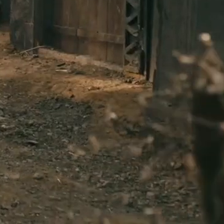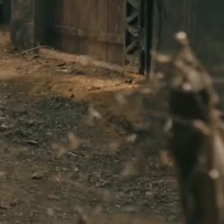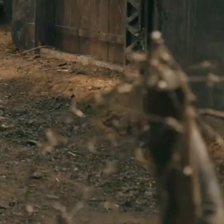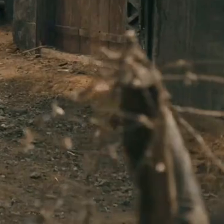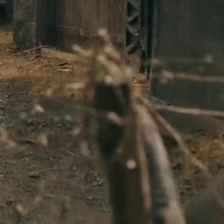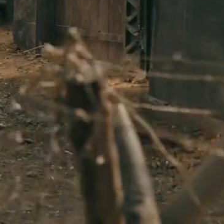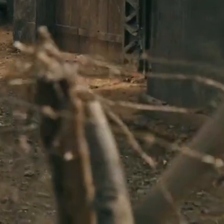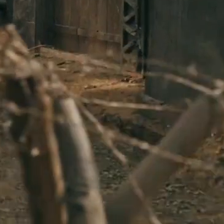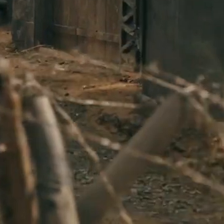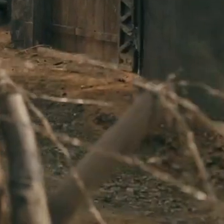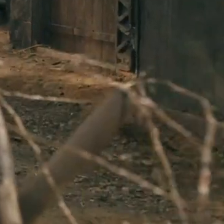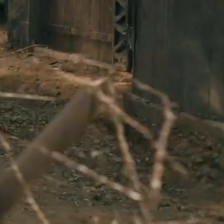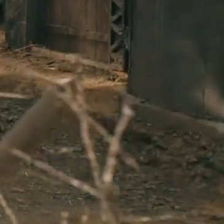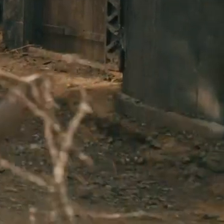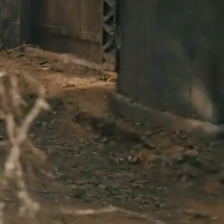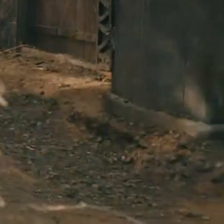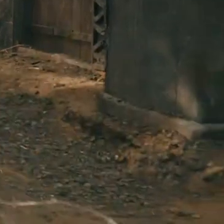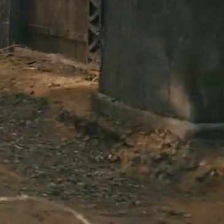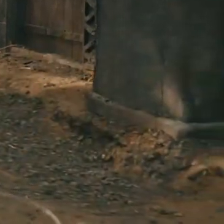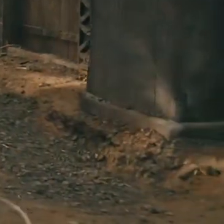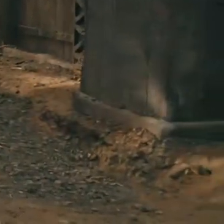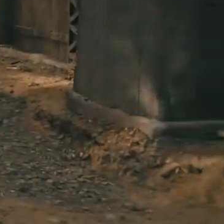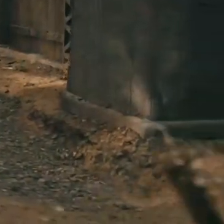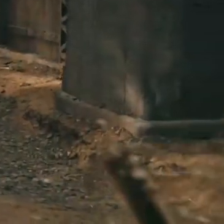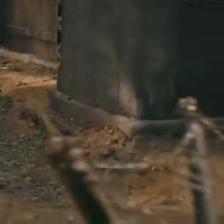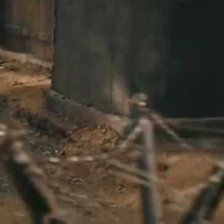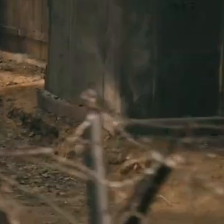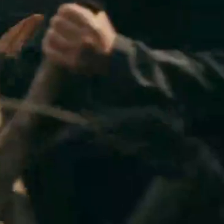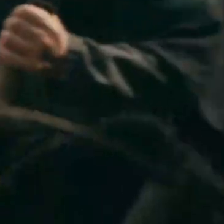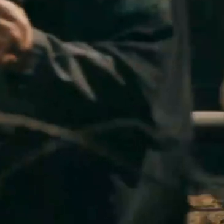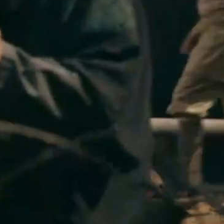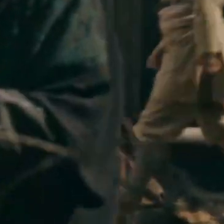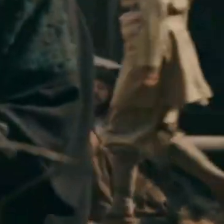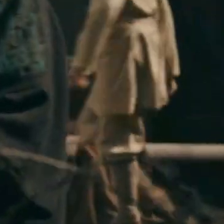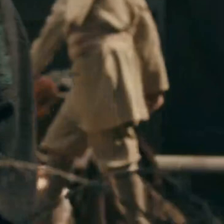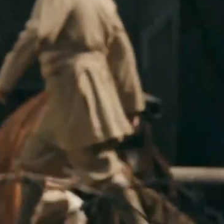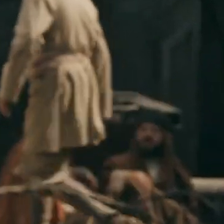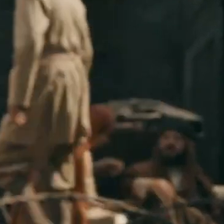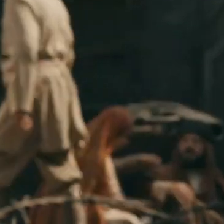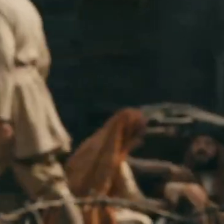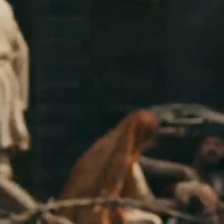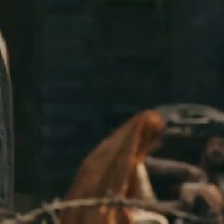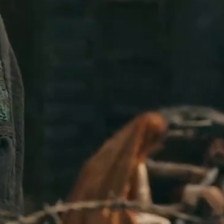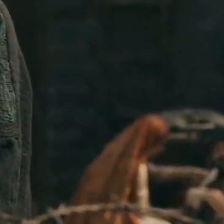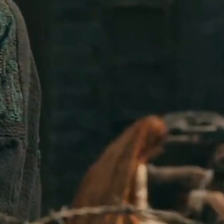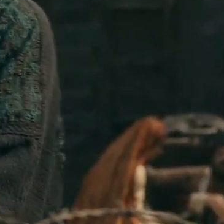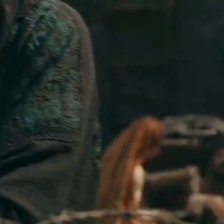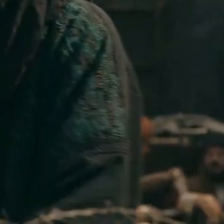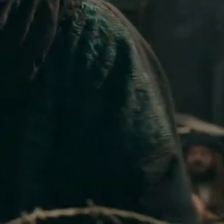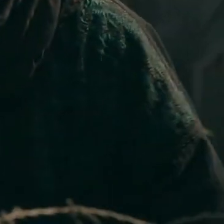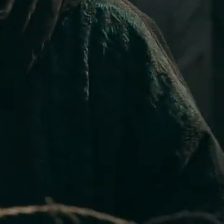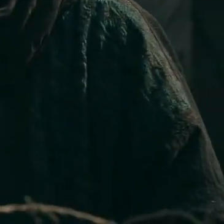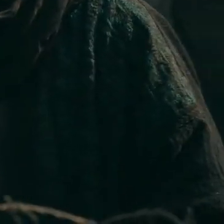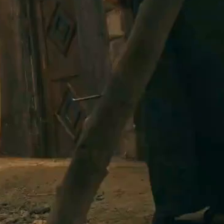Rafineriye geçildi. Ömer'in adamlarından ikisi kabartmalı taş kapının duvarına dayalı merdiveni kaldırıyor. Mehmet çuvallarla